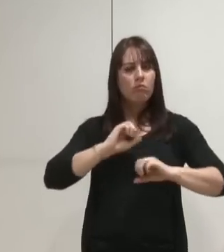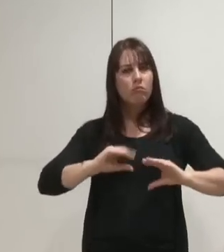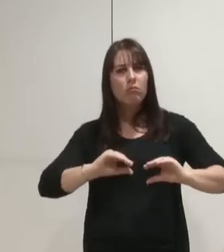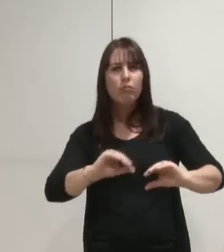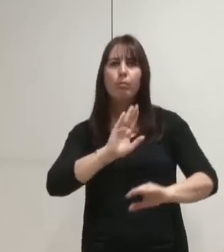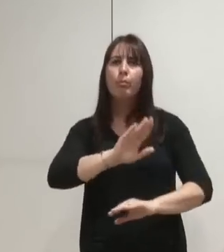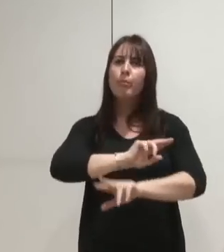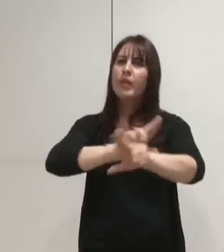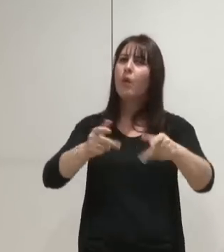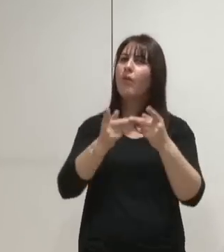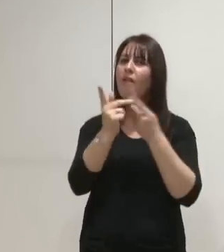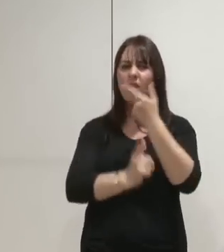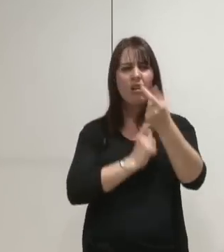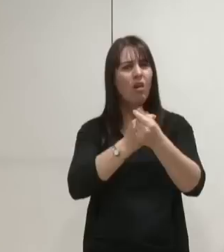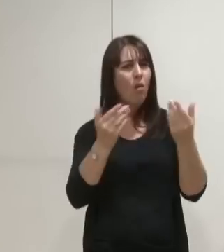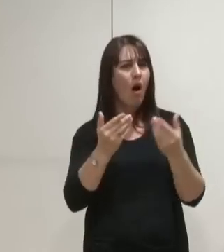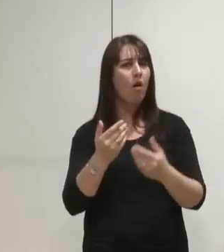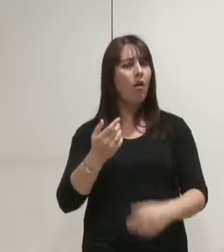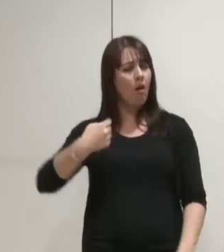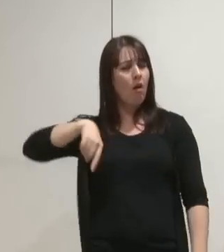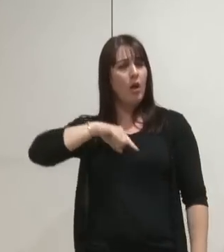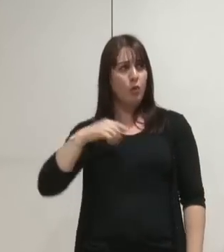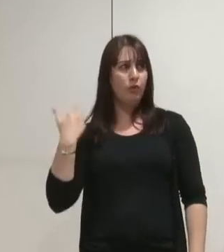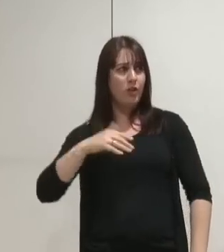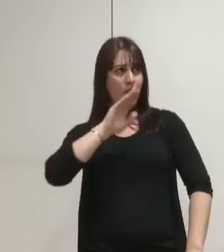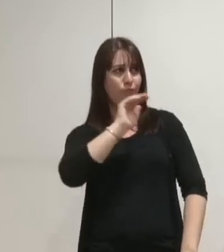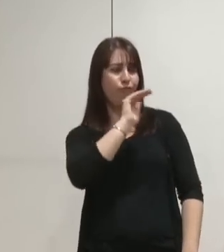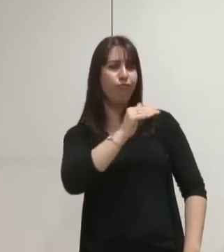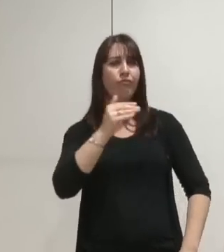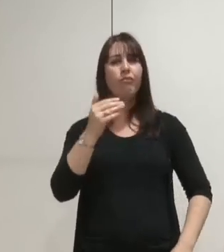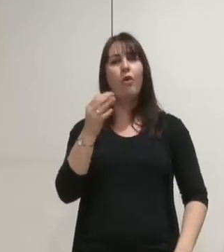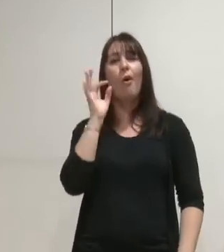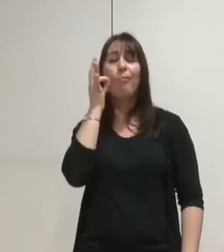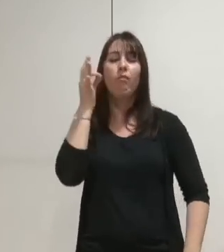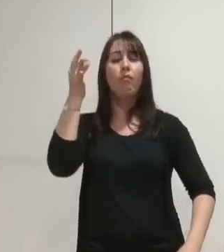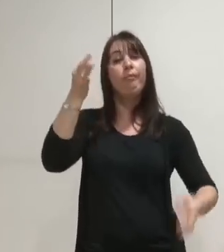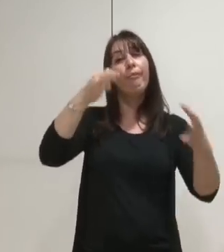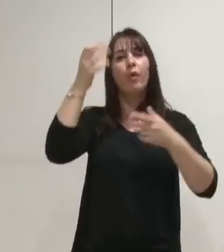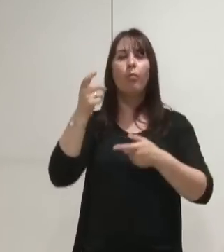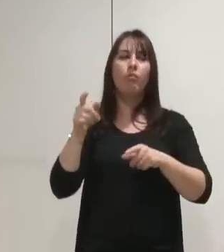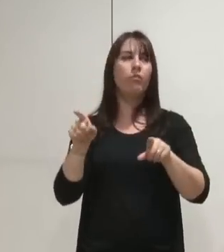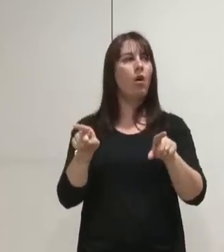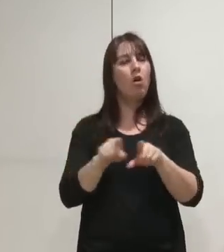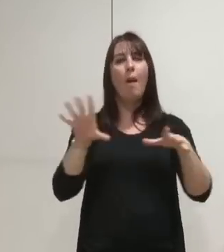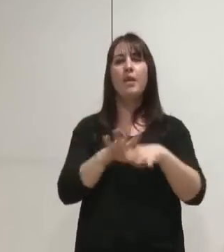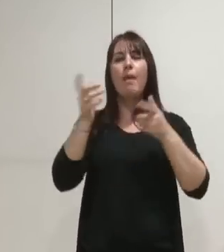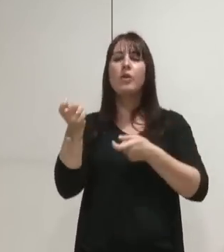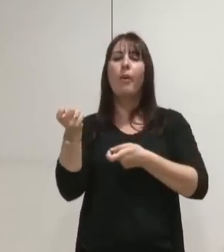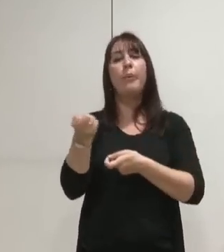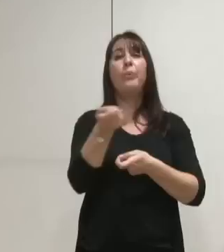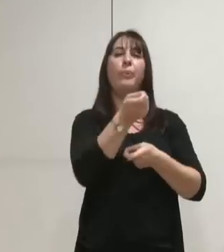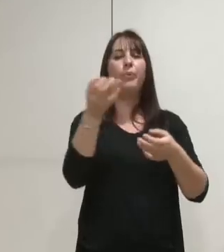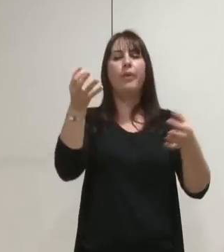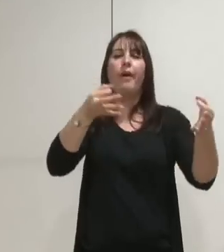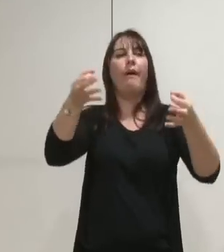ville et on avait déjà dénoncé le le soupoudrage voir le petit arrosage parfois si ce n'est le et